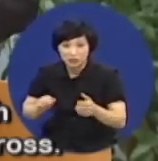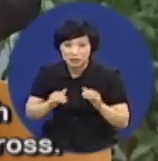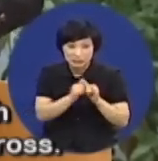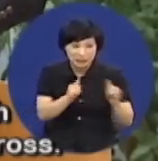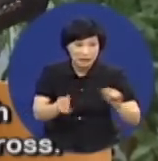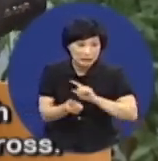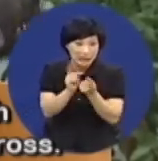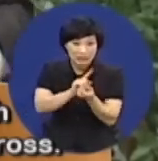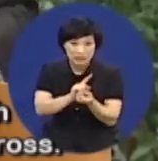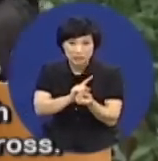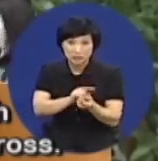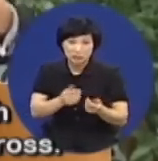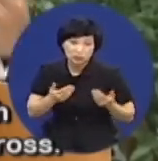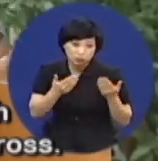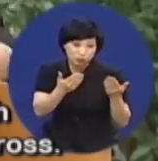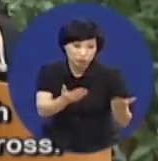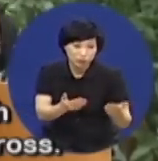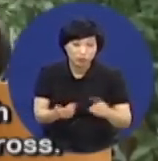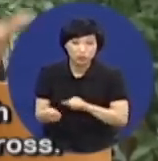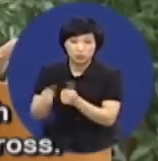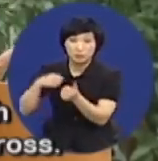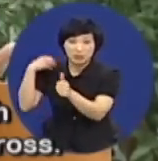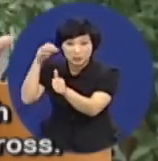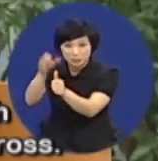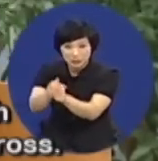私たちの代わりに